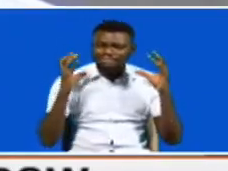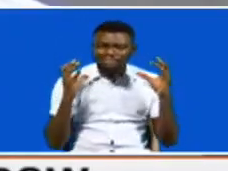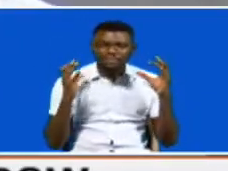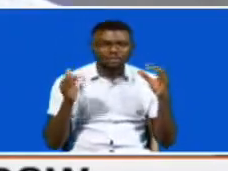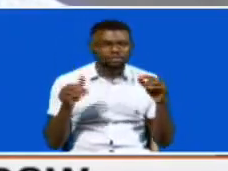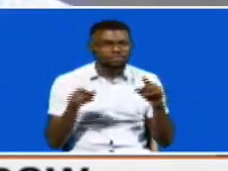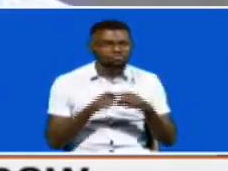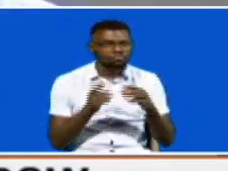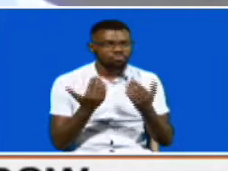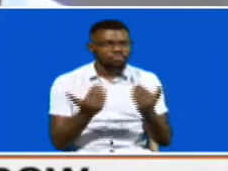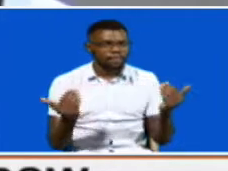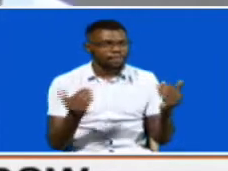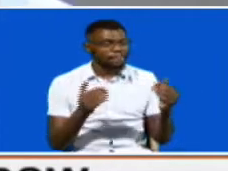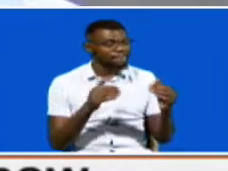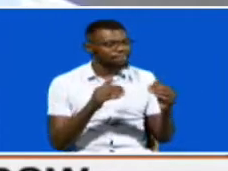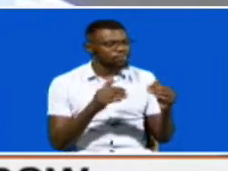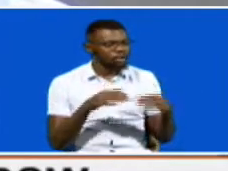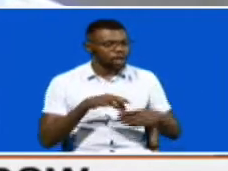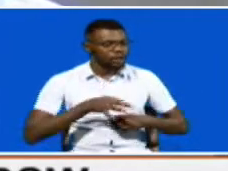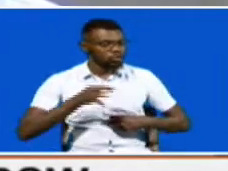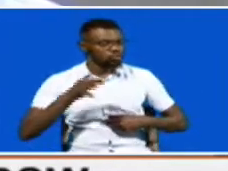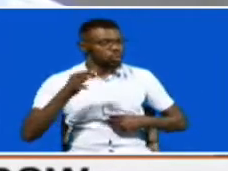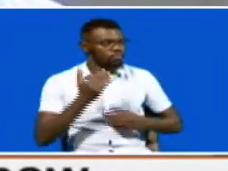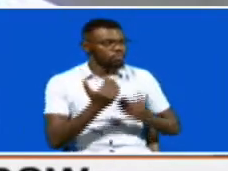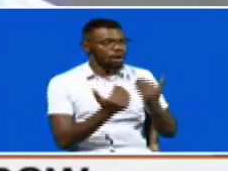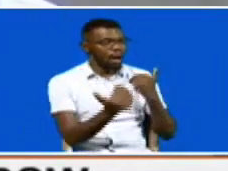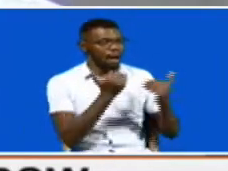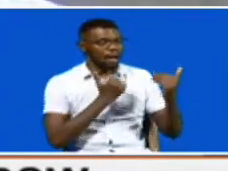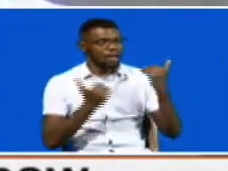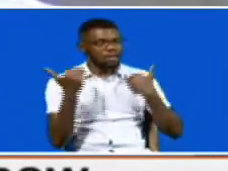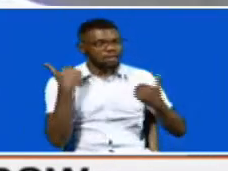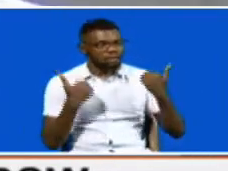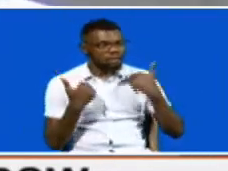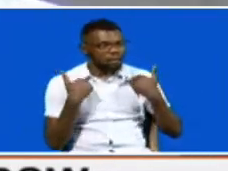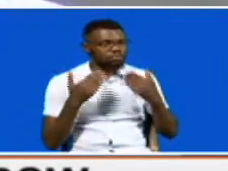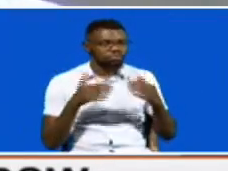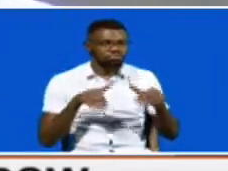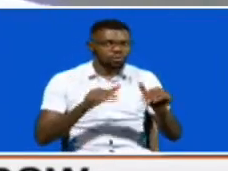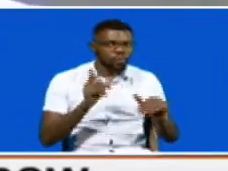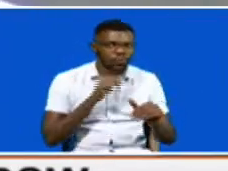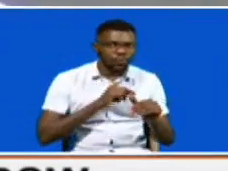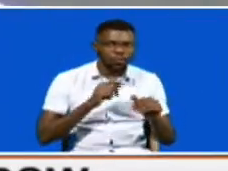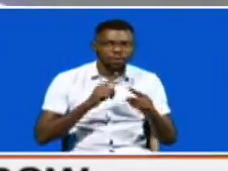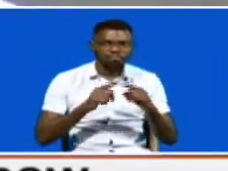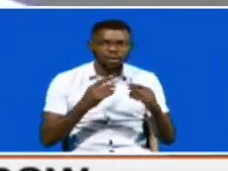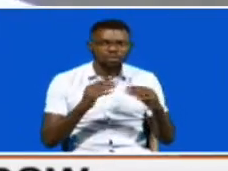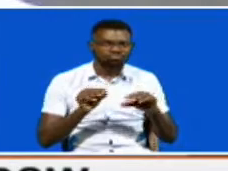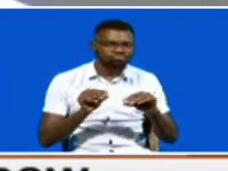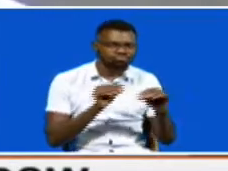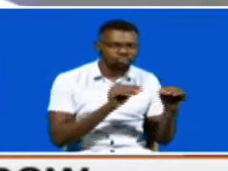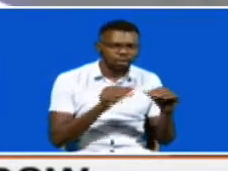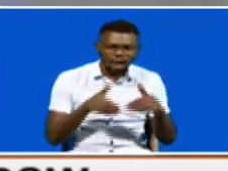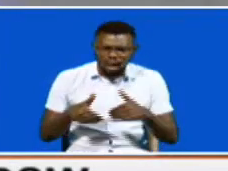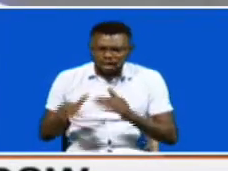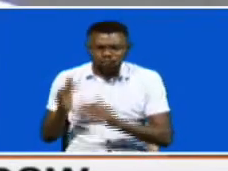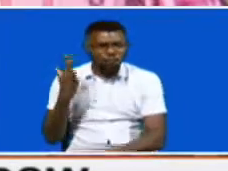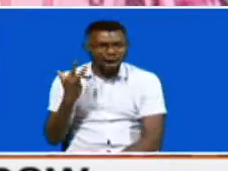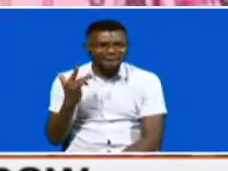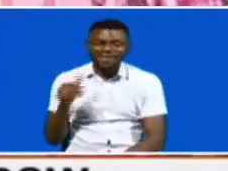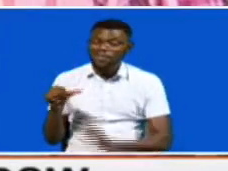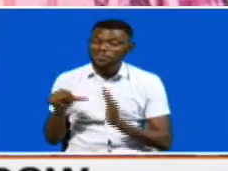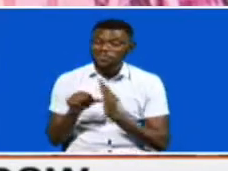na mambo mengine. Mbona ninyi mlikuacha? Mlitoroka mremu kakuacha kwa pahali pengine na sisi ninyi mmekuja